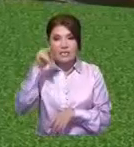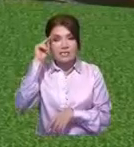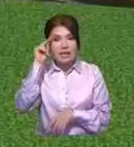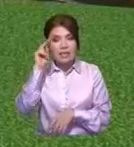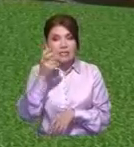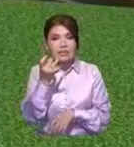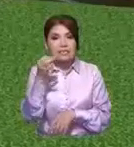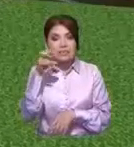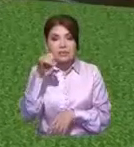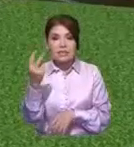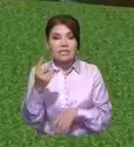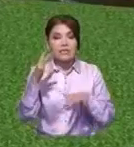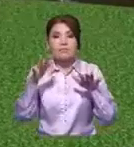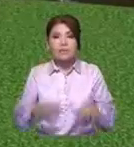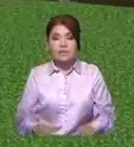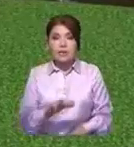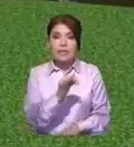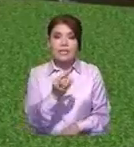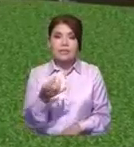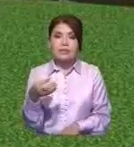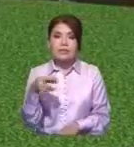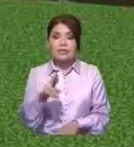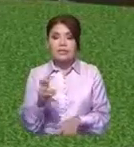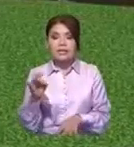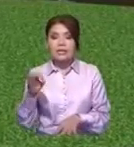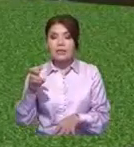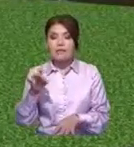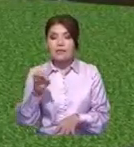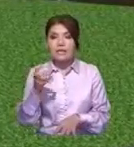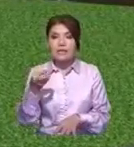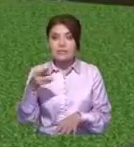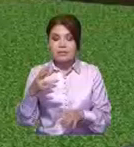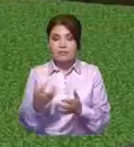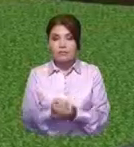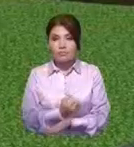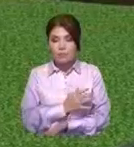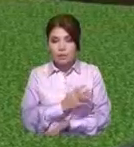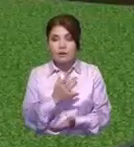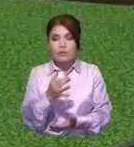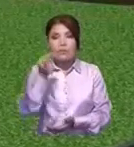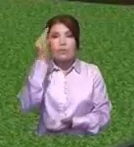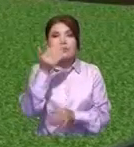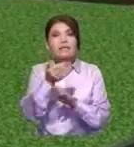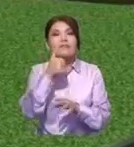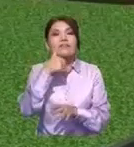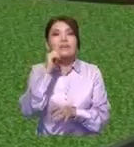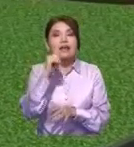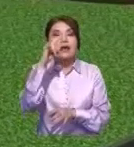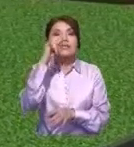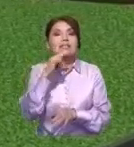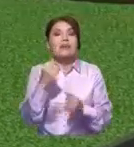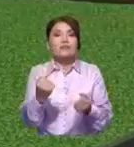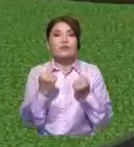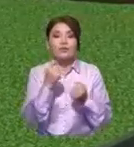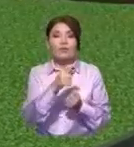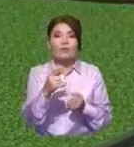алса, екінші орынды индонезиялық Нэнга Видиасих еленді. Естеріңізге сала кетейік, кеше қазақстандық спортшылар